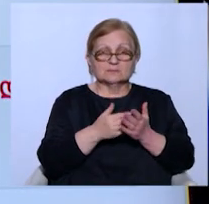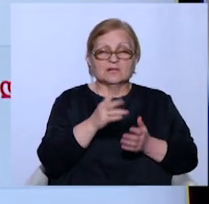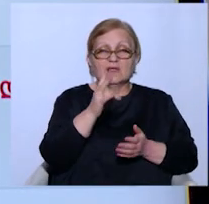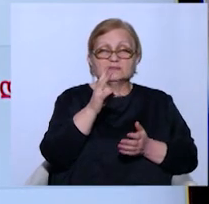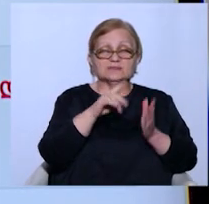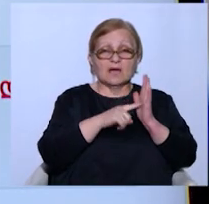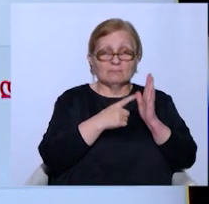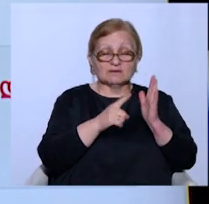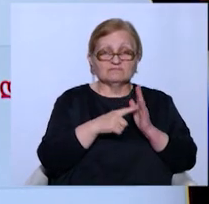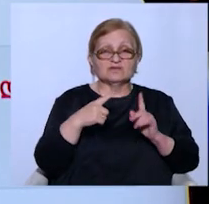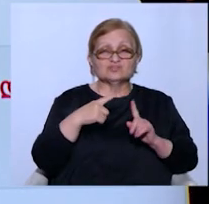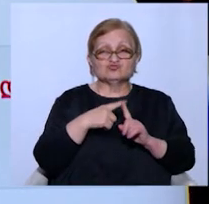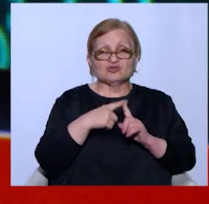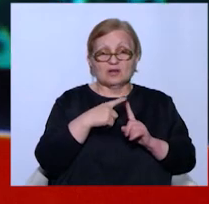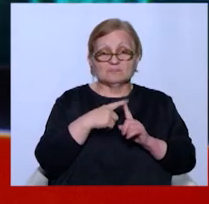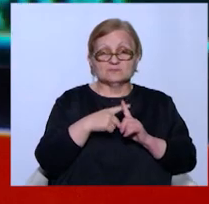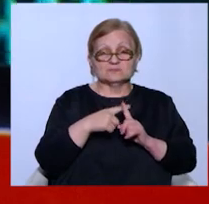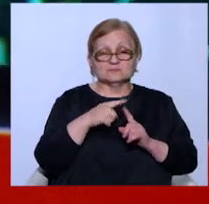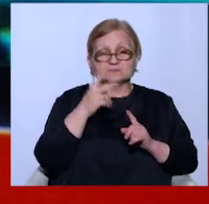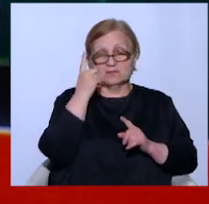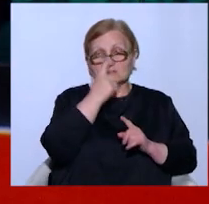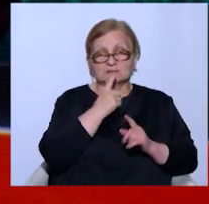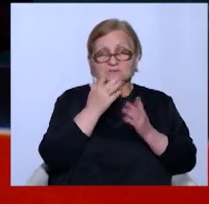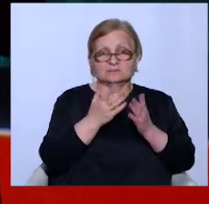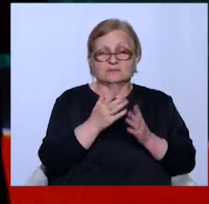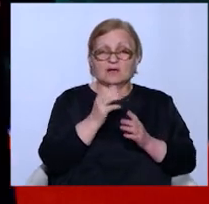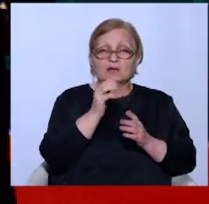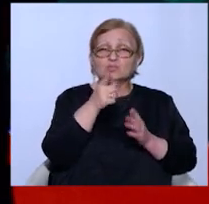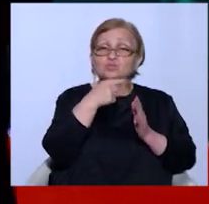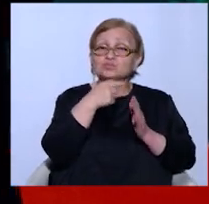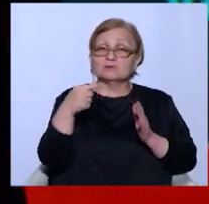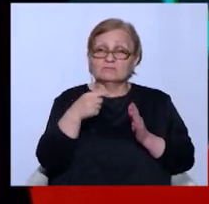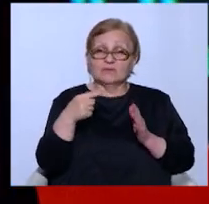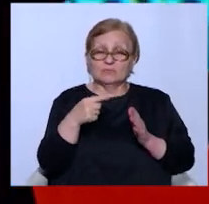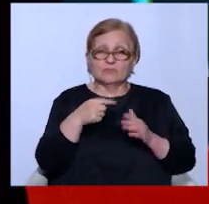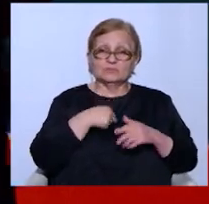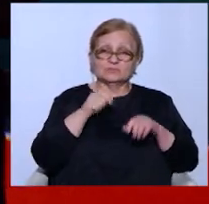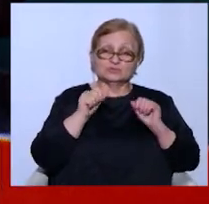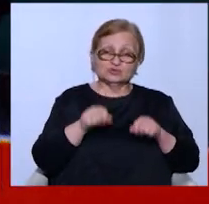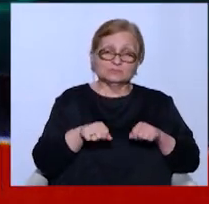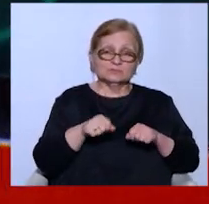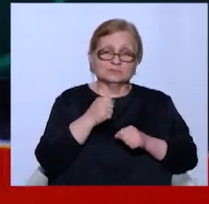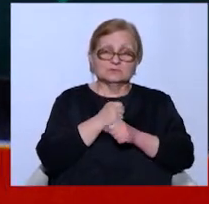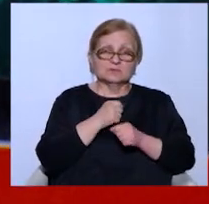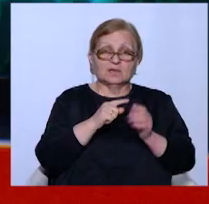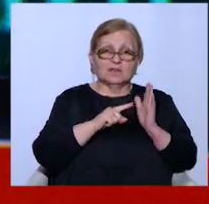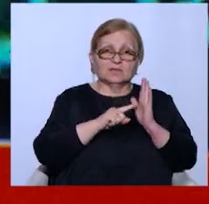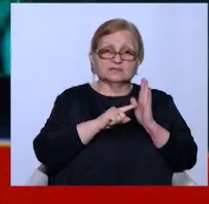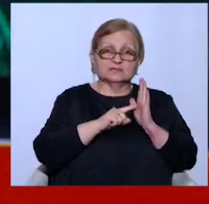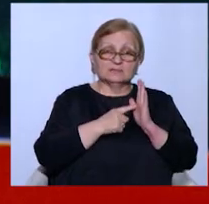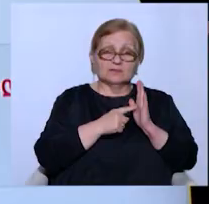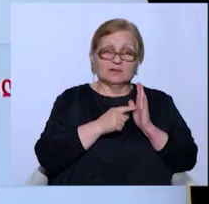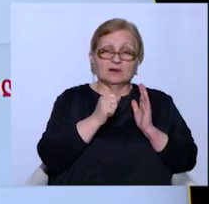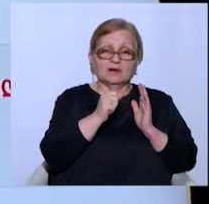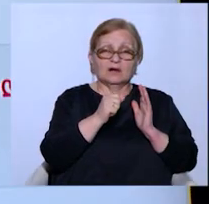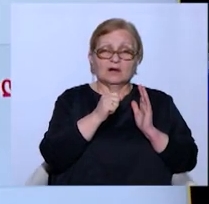სახით, ხო? და პირიქით, თუ მაგ a კვადრატს მინუს b კვადრატის სხვაობა შემიძლია წარმოვადგინო ნამრავლის სახით, ეს შემდეგნაირად: